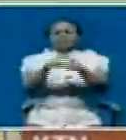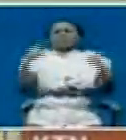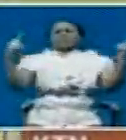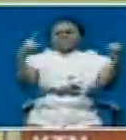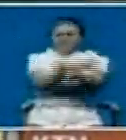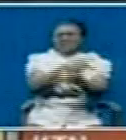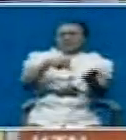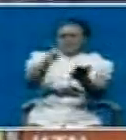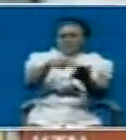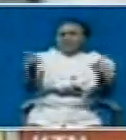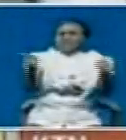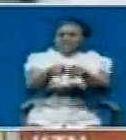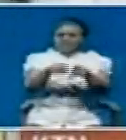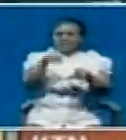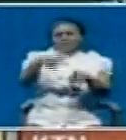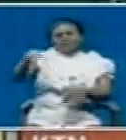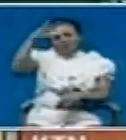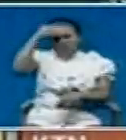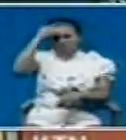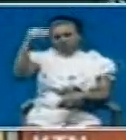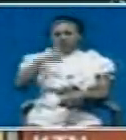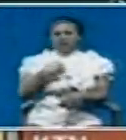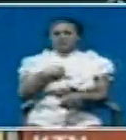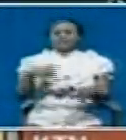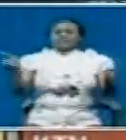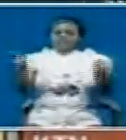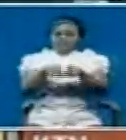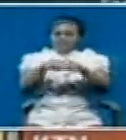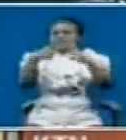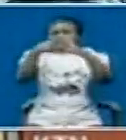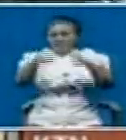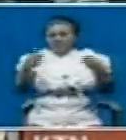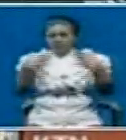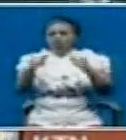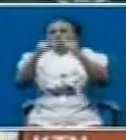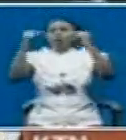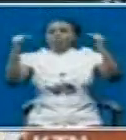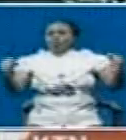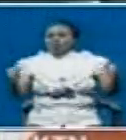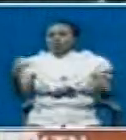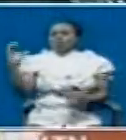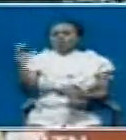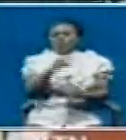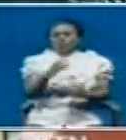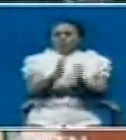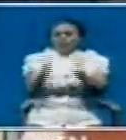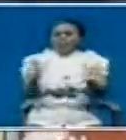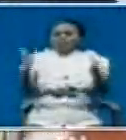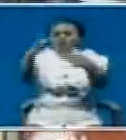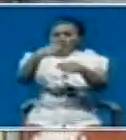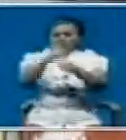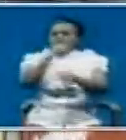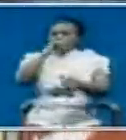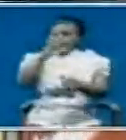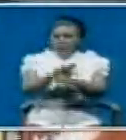za mishahara licha ya kiwango chao cha masomo. Tayari shughuli hiyo imeanza kupingwa, huku chama cha wafanyikazi wa umma